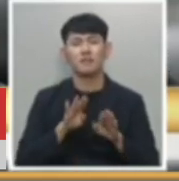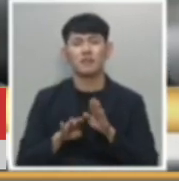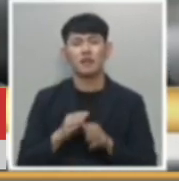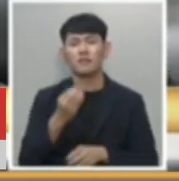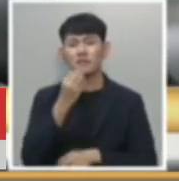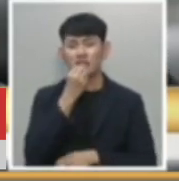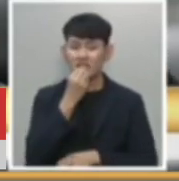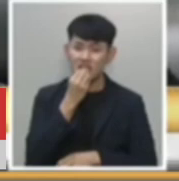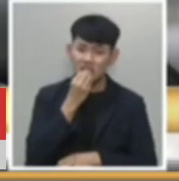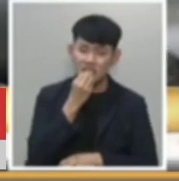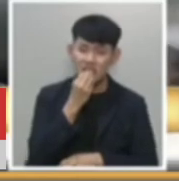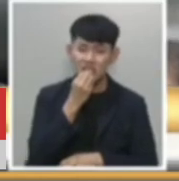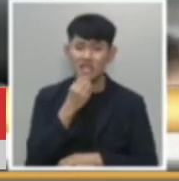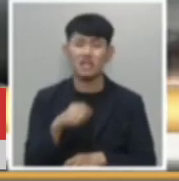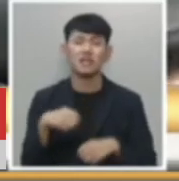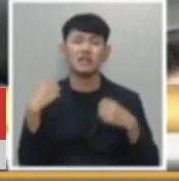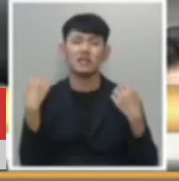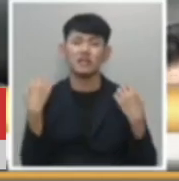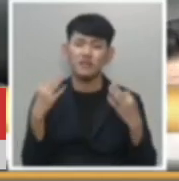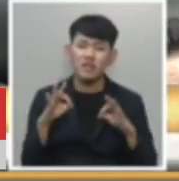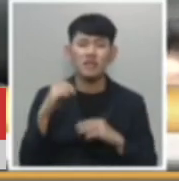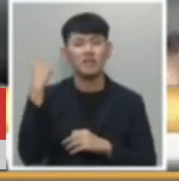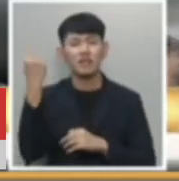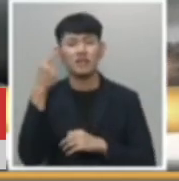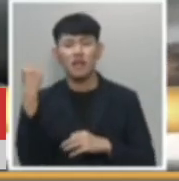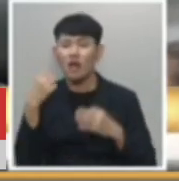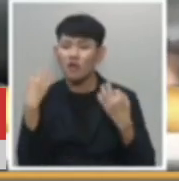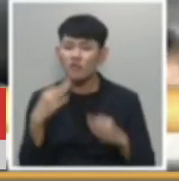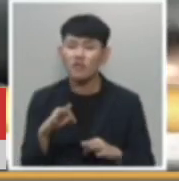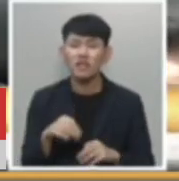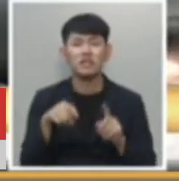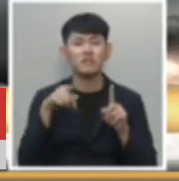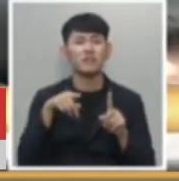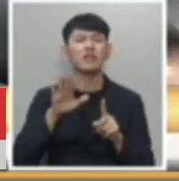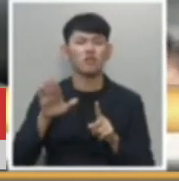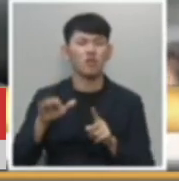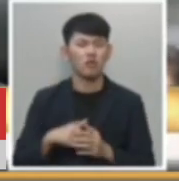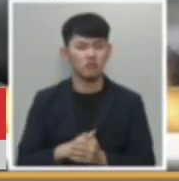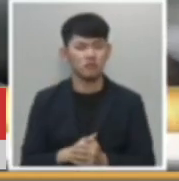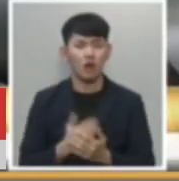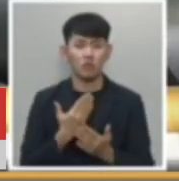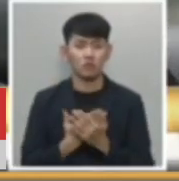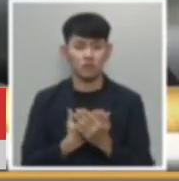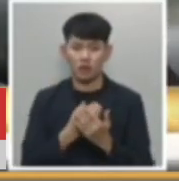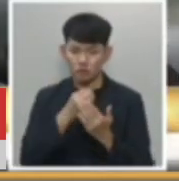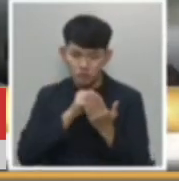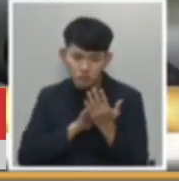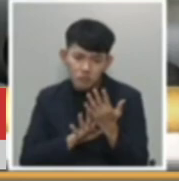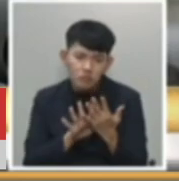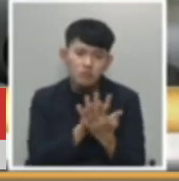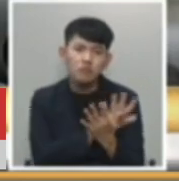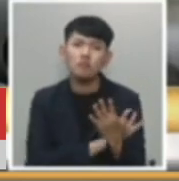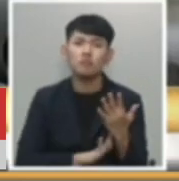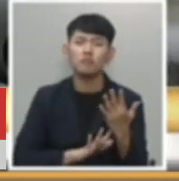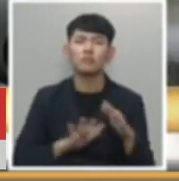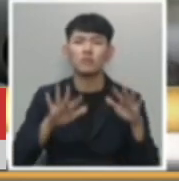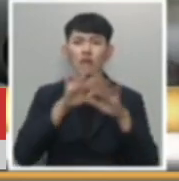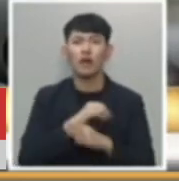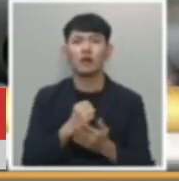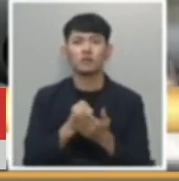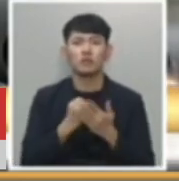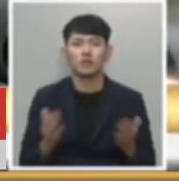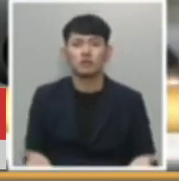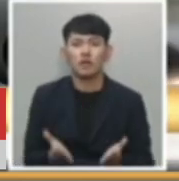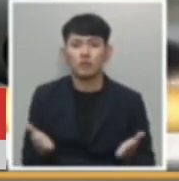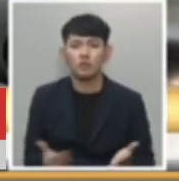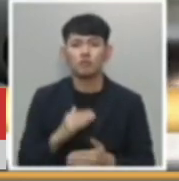ของท่านแล้วเม็ดเงินก็จะกระจายไปทั่วประเทศนะครับเป็นการซื้อแรงซื้อด้วยแล้วก็จะ